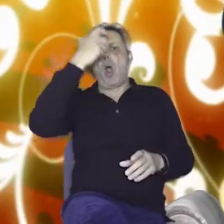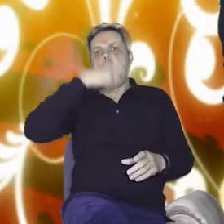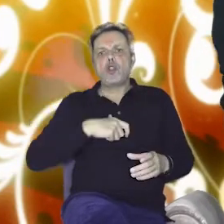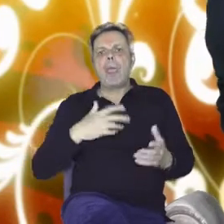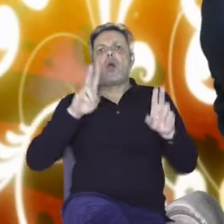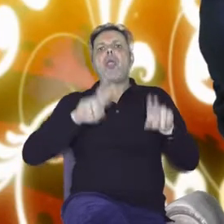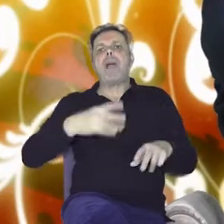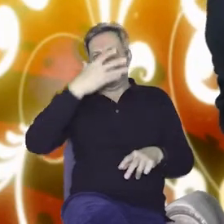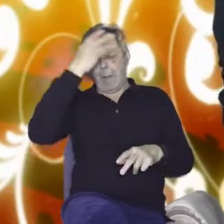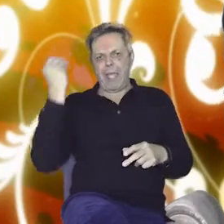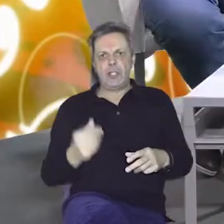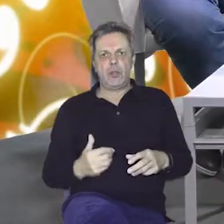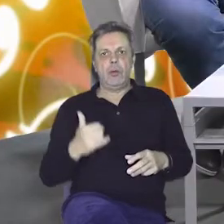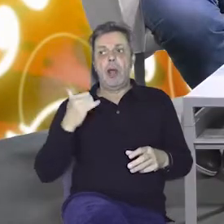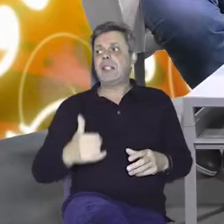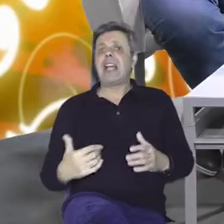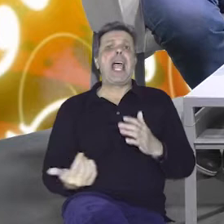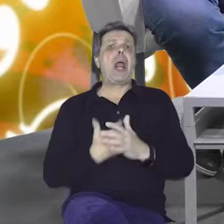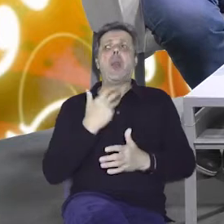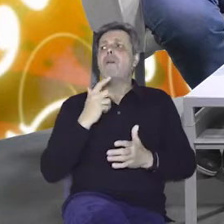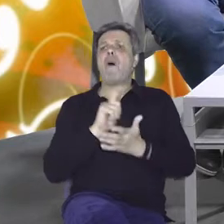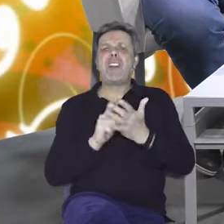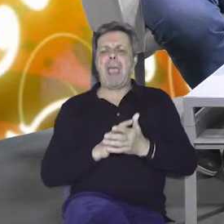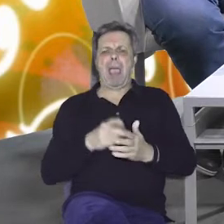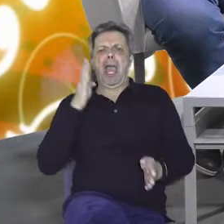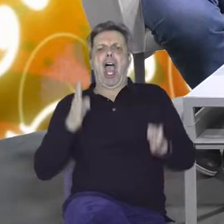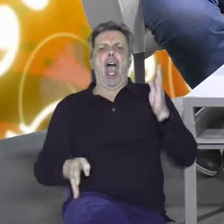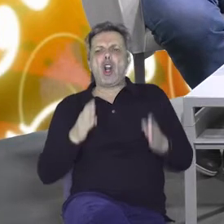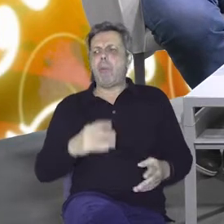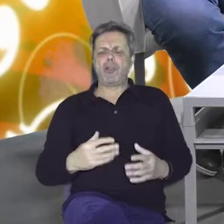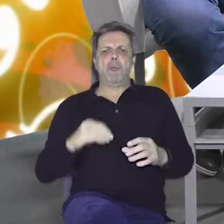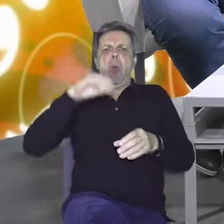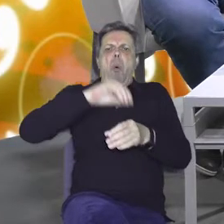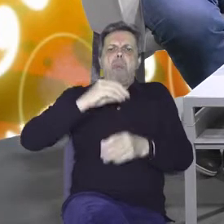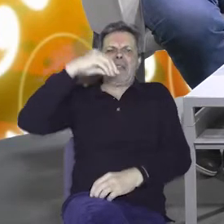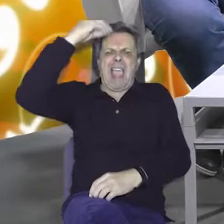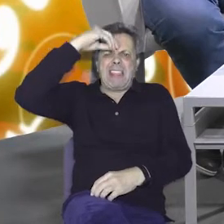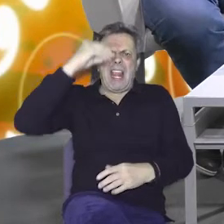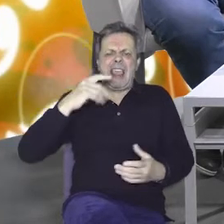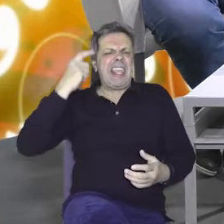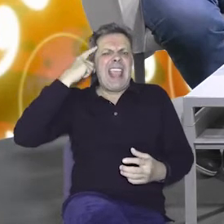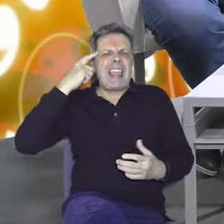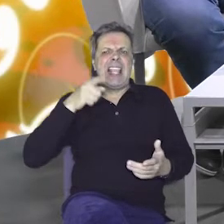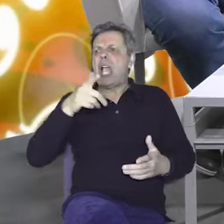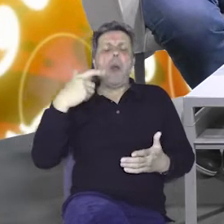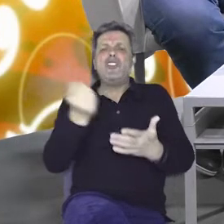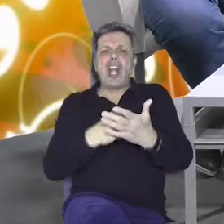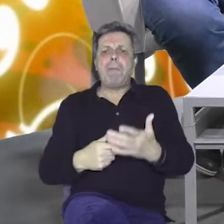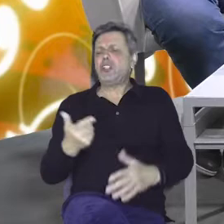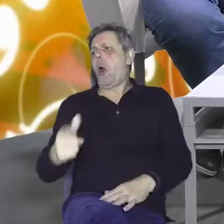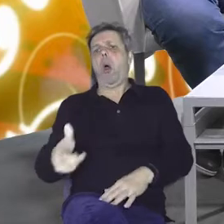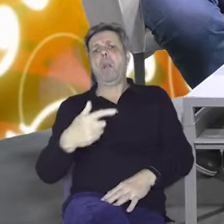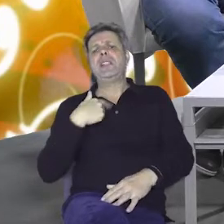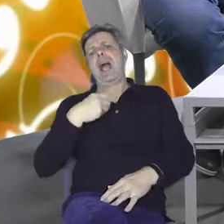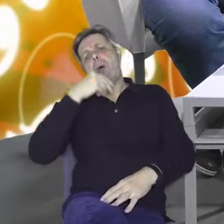demencijom. Ali sad je već novo vrijeme, robotizacija, umjetna inteligencija, on više ne piše, on sad diktira